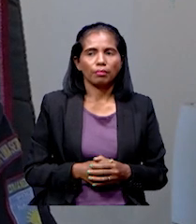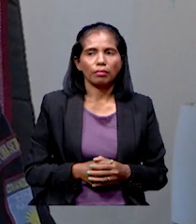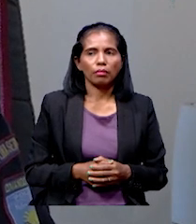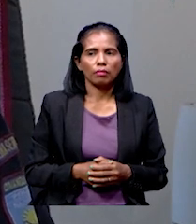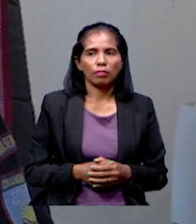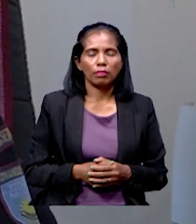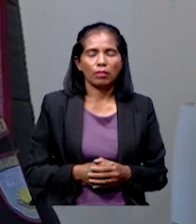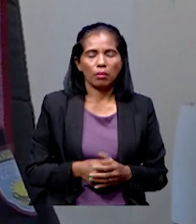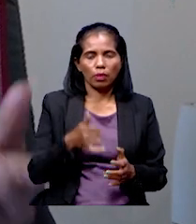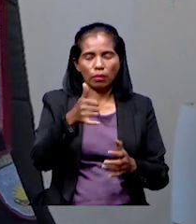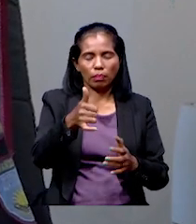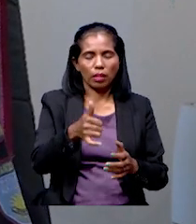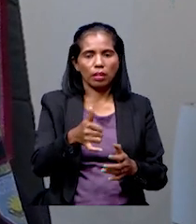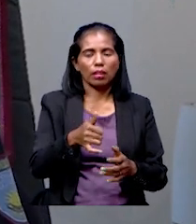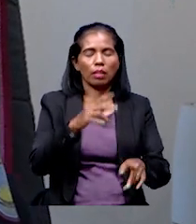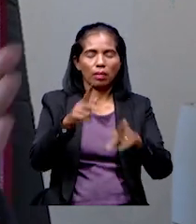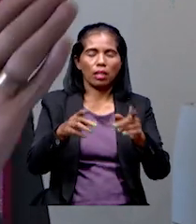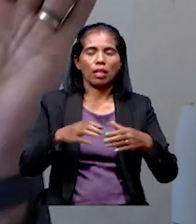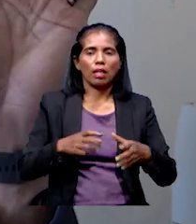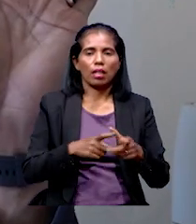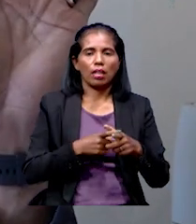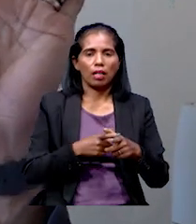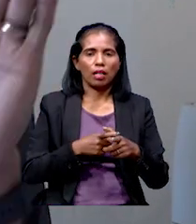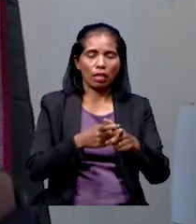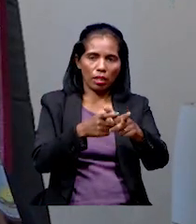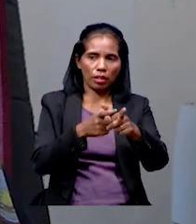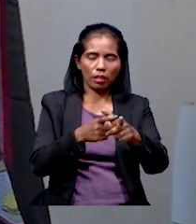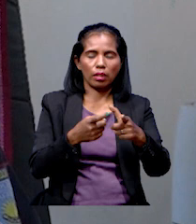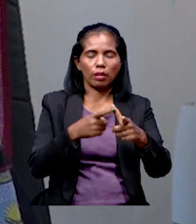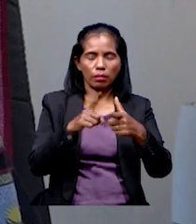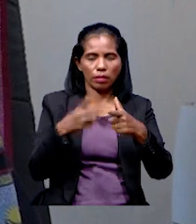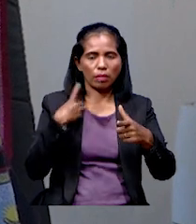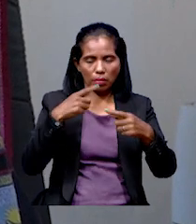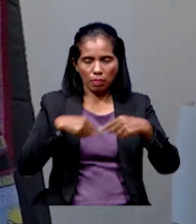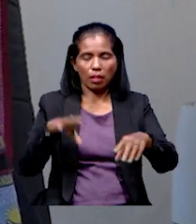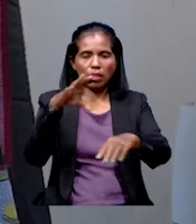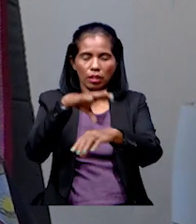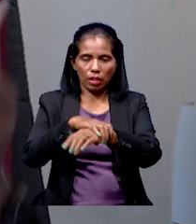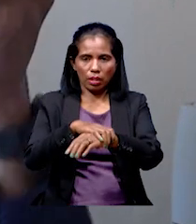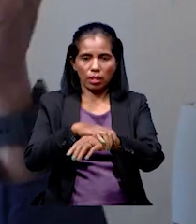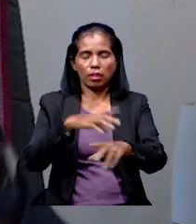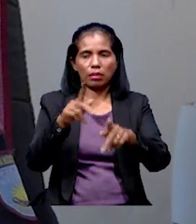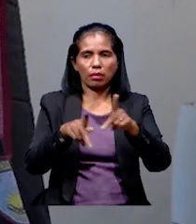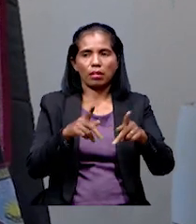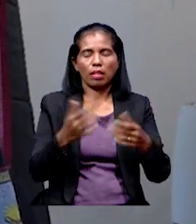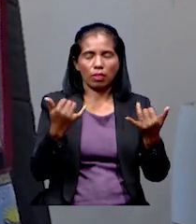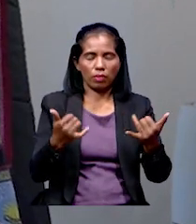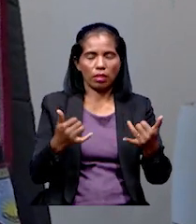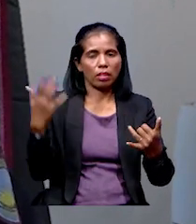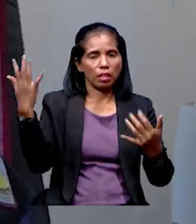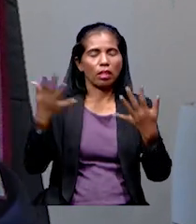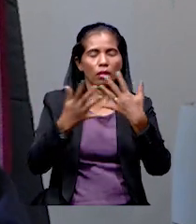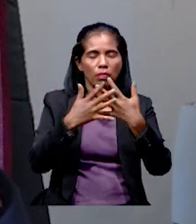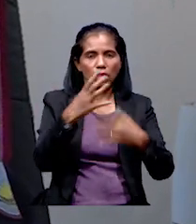suspeitun halai. Si halai dia, ikhsmai ba faliletin ita karkeda. Ita kakak yang tahu, aku lalu ke atas selas.